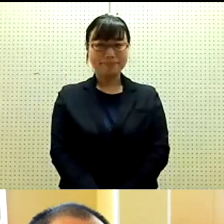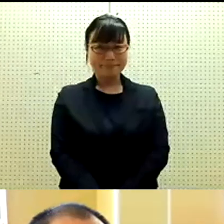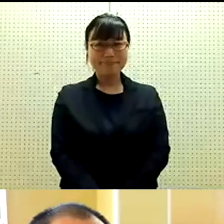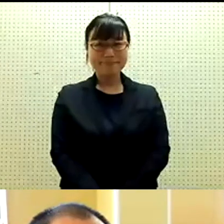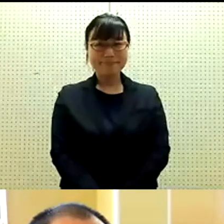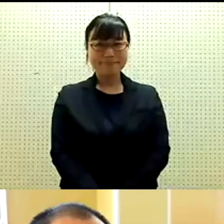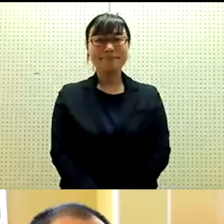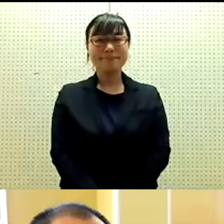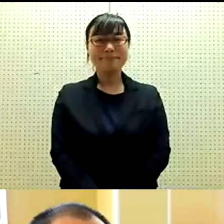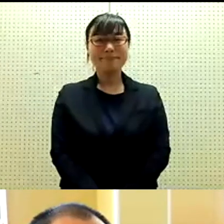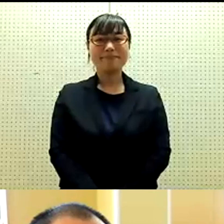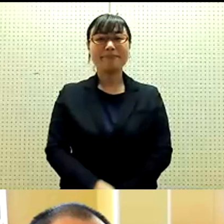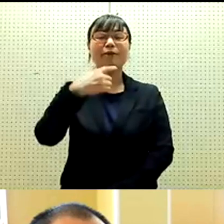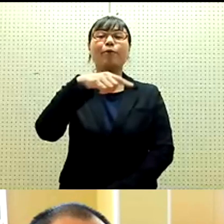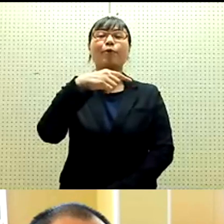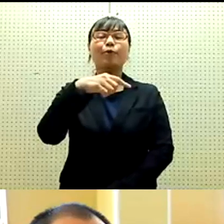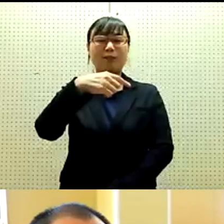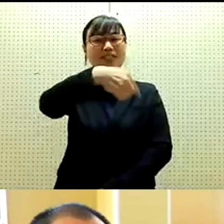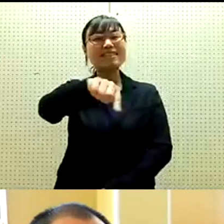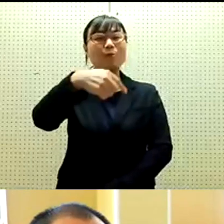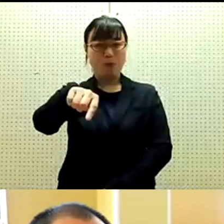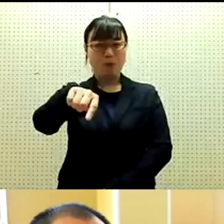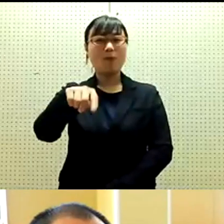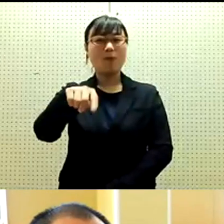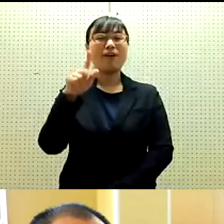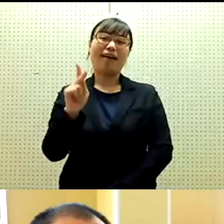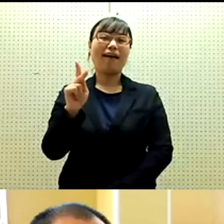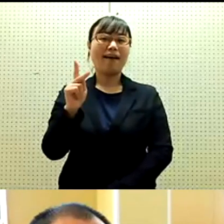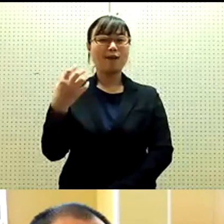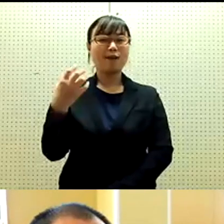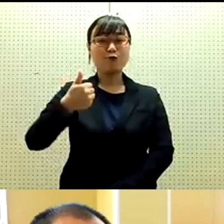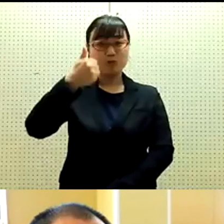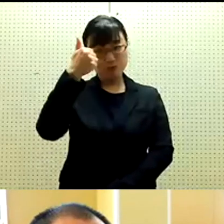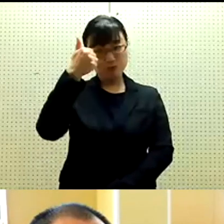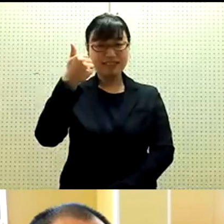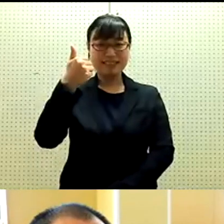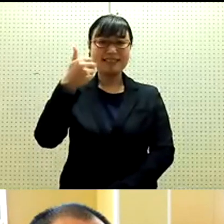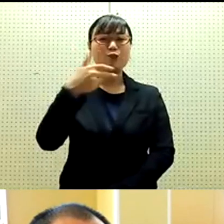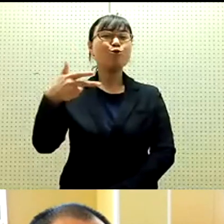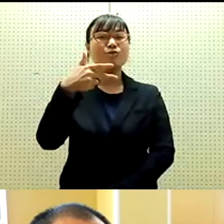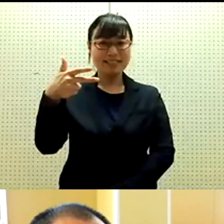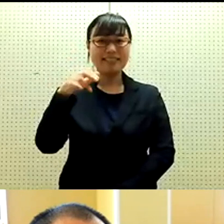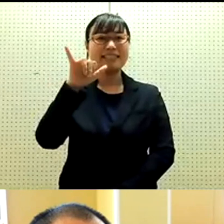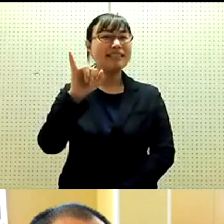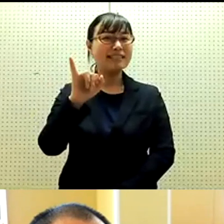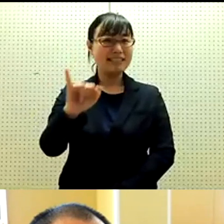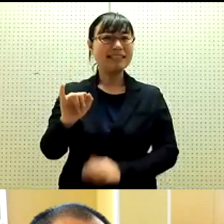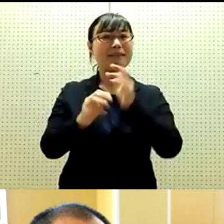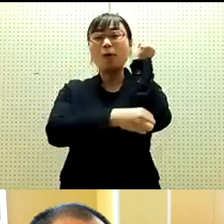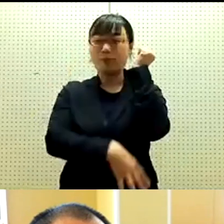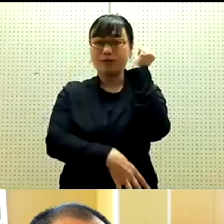教育指導課主任指導主事井本庄司です。 よろしくお願いいたします